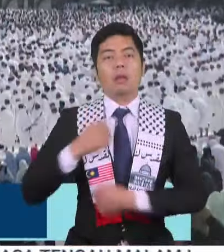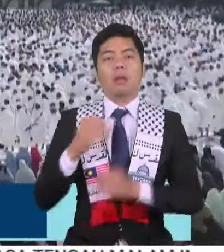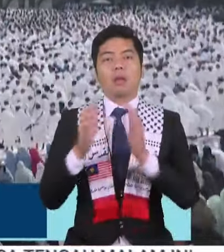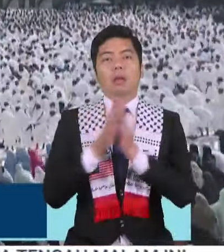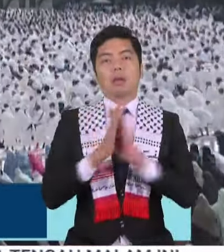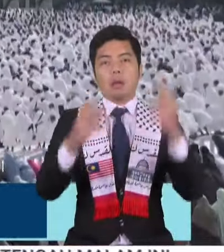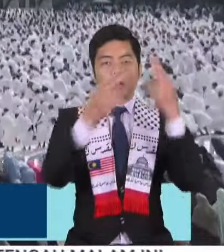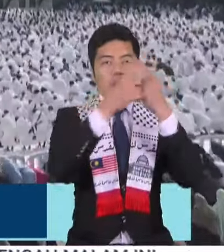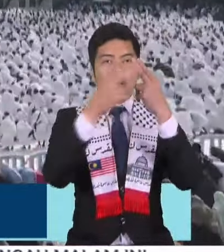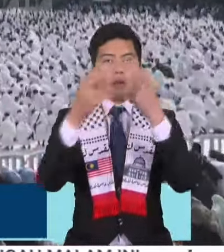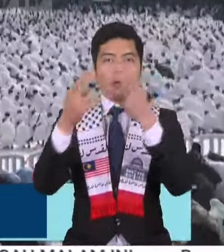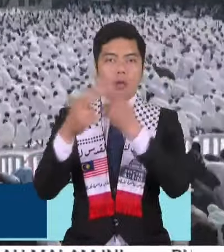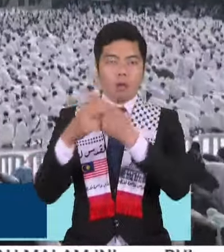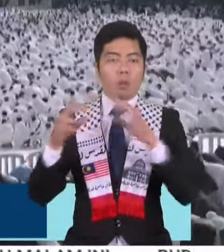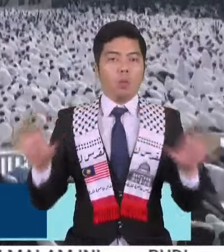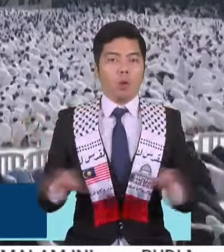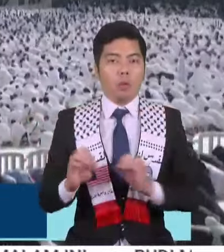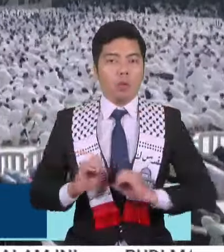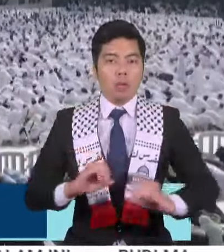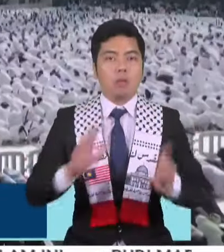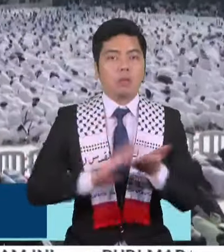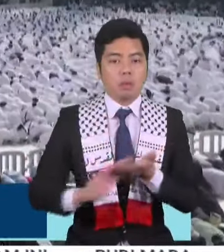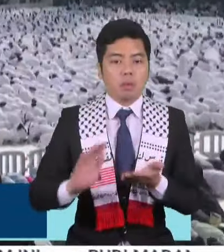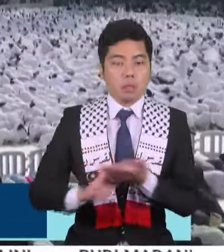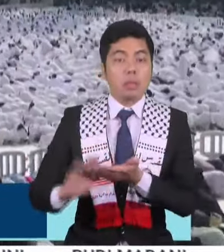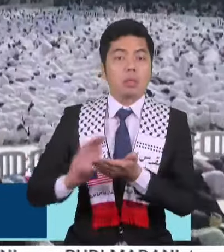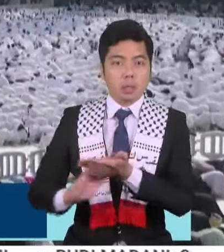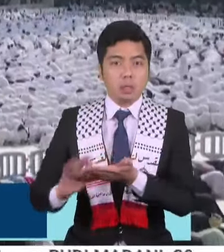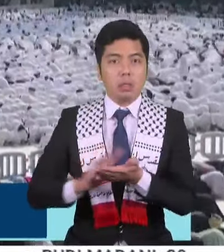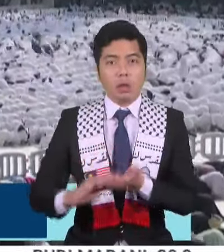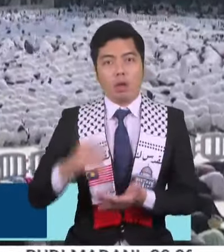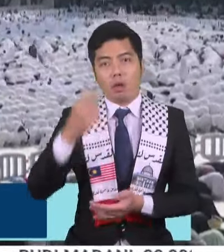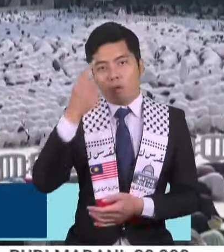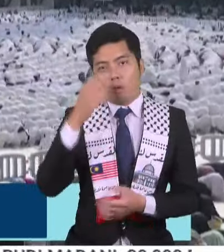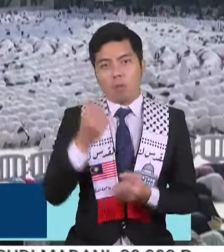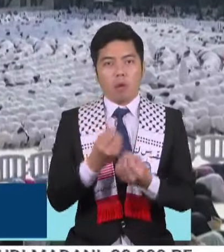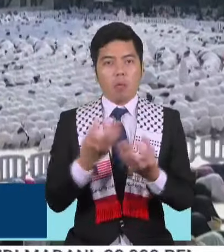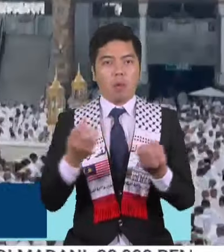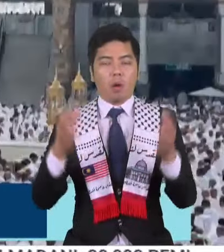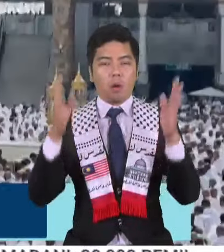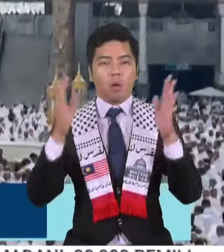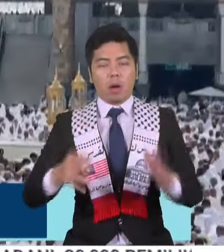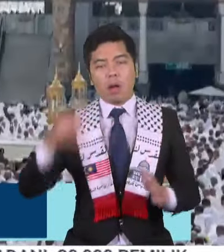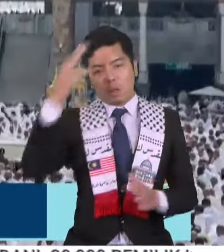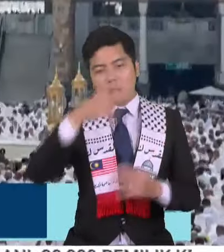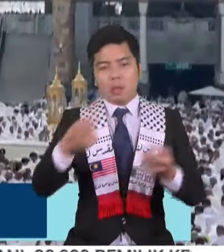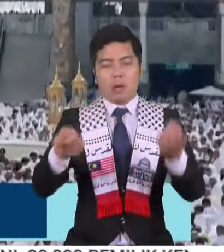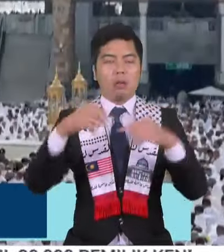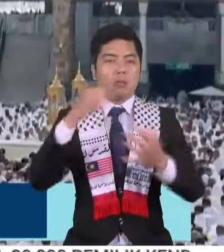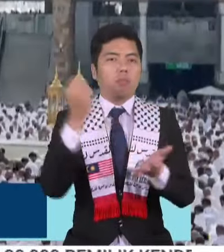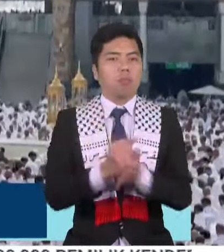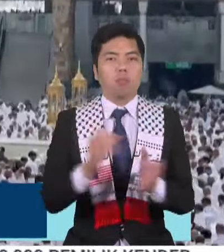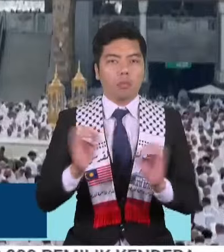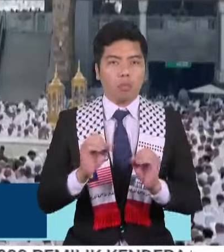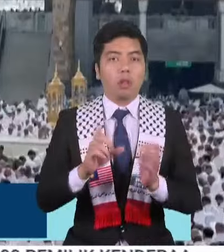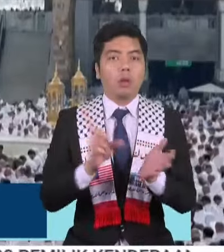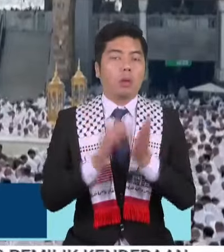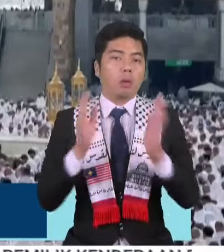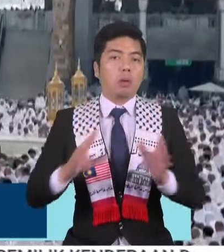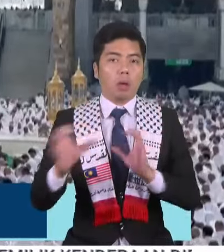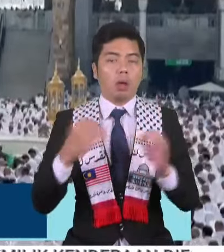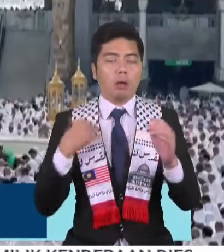Pasukan Keselamatan Arab Saudi melakukan operasi pembersihan ke atas ratusan ribu jemaah tanpa permit haji yang sah. Media tempatan